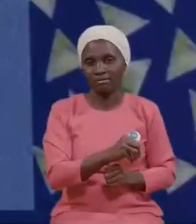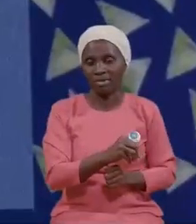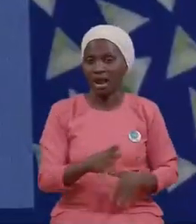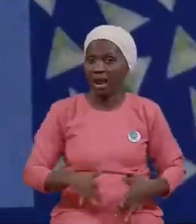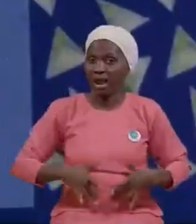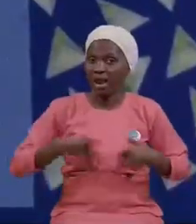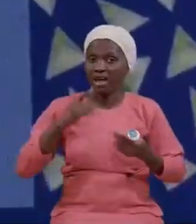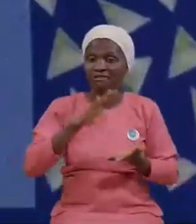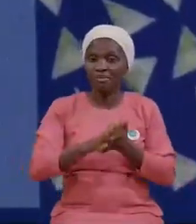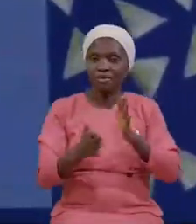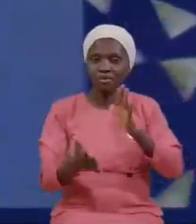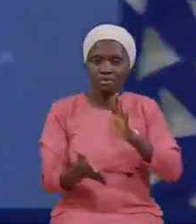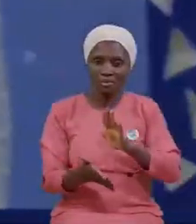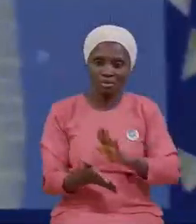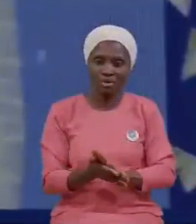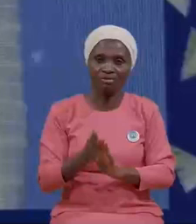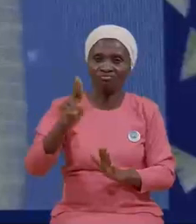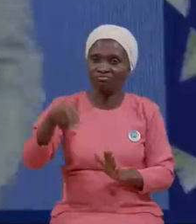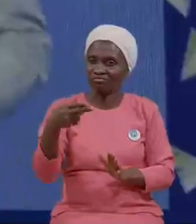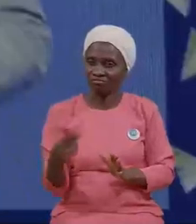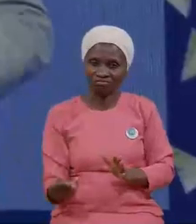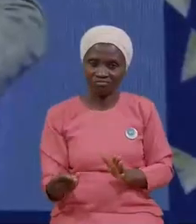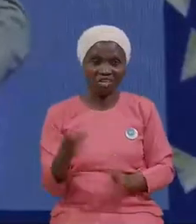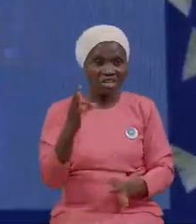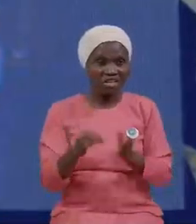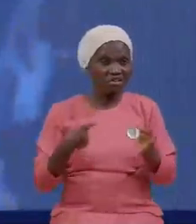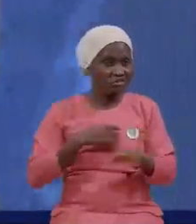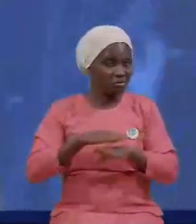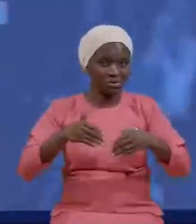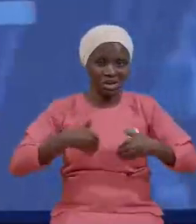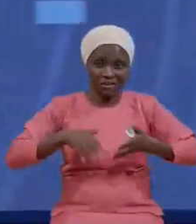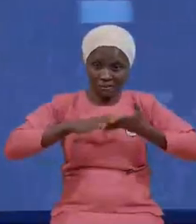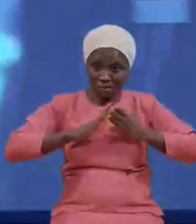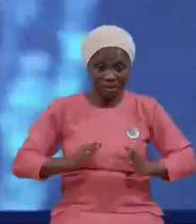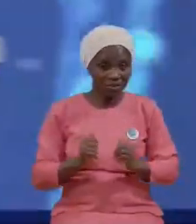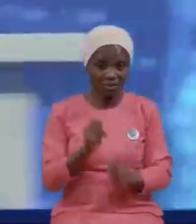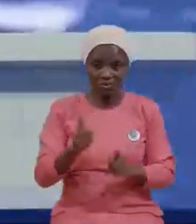lorsque nous n'avons pas la paix avec les gens qui sont autour de nous.